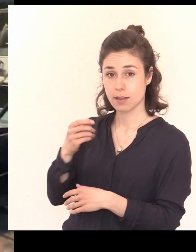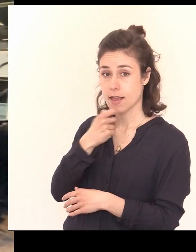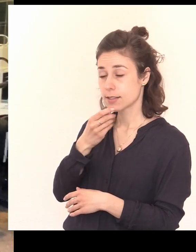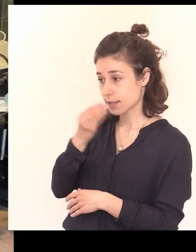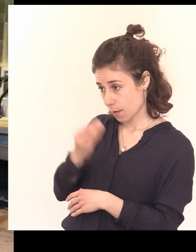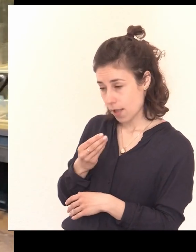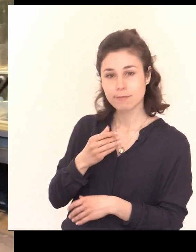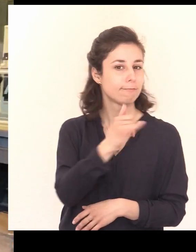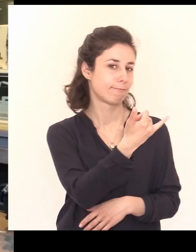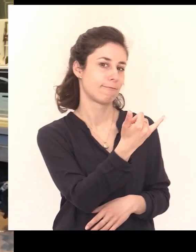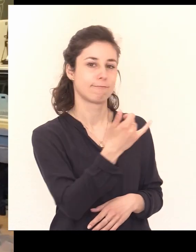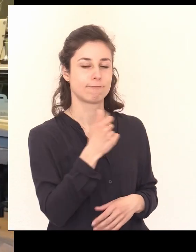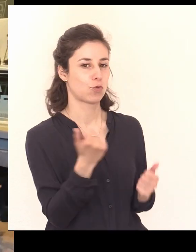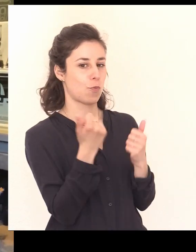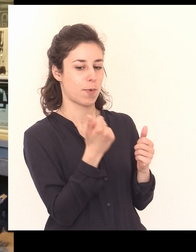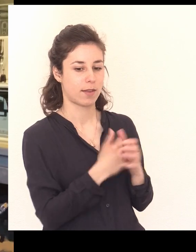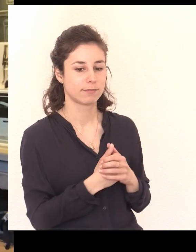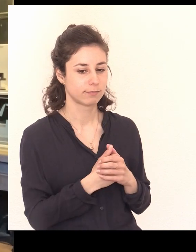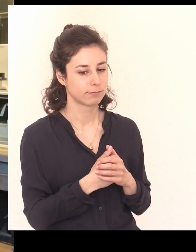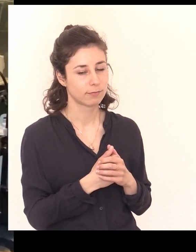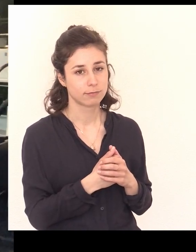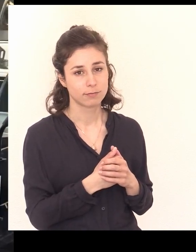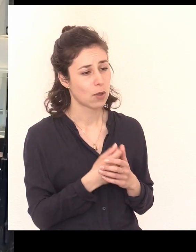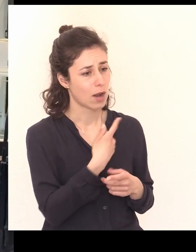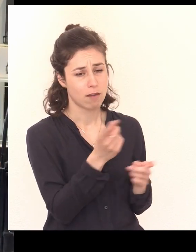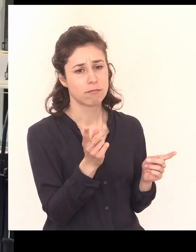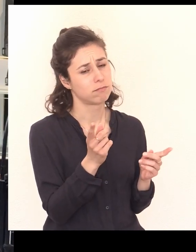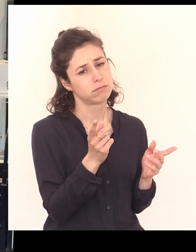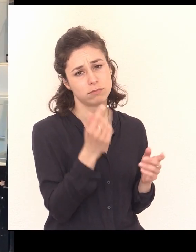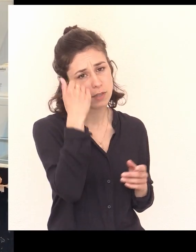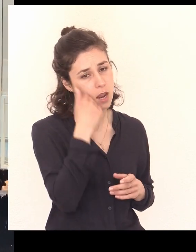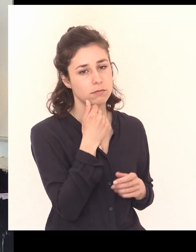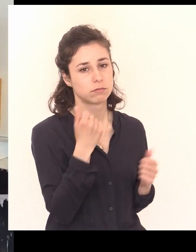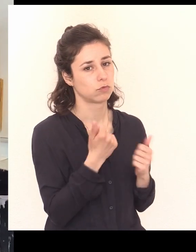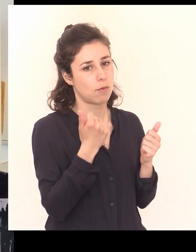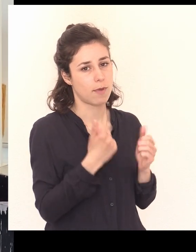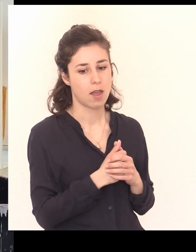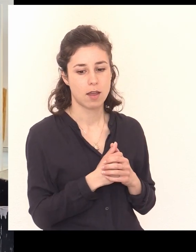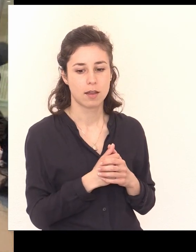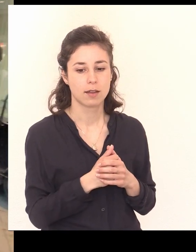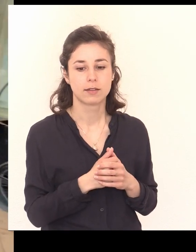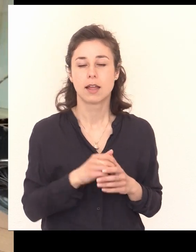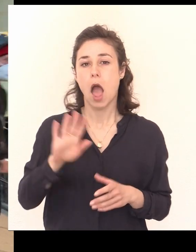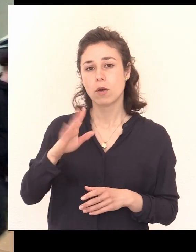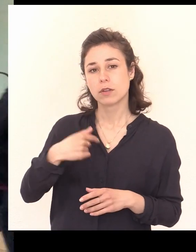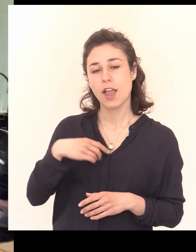Kommst du oft hier, um zu essen? Gefällt dir das Essen? Ja, auf jeden Fall super. Okay. Ist sehr lecker auch. Ja. Finde ich sehr nett, sowas. Super.